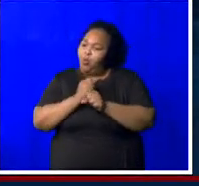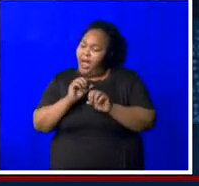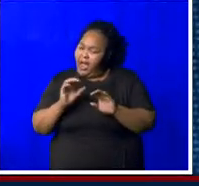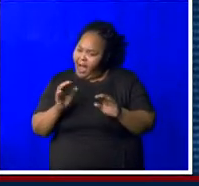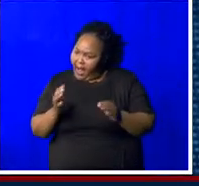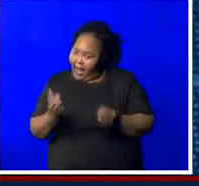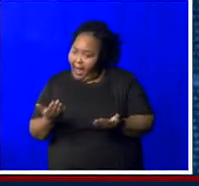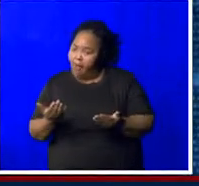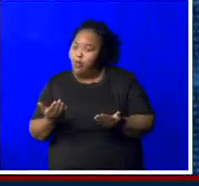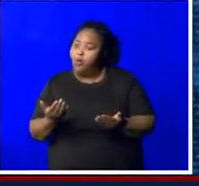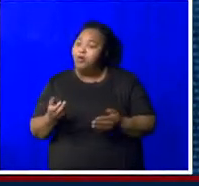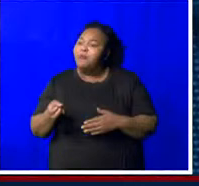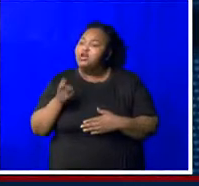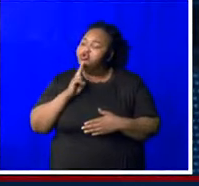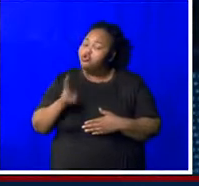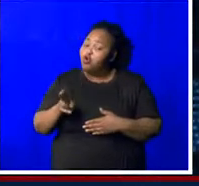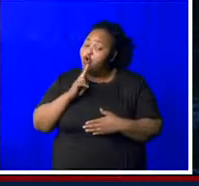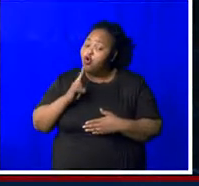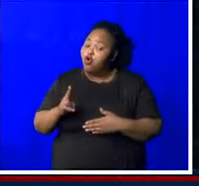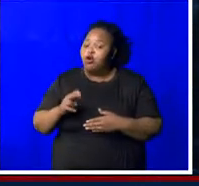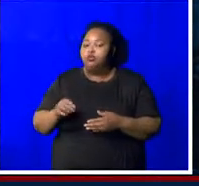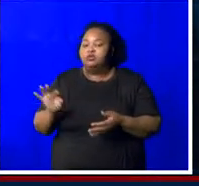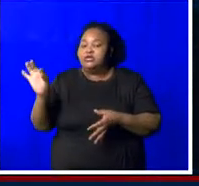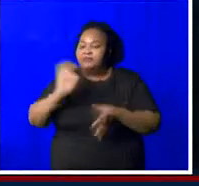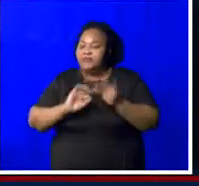ngilephepile ikakhulu esiveni semaSwati.